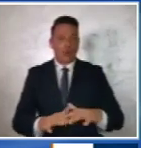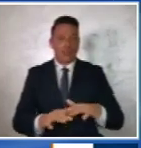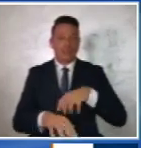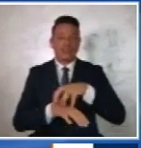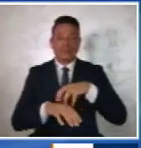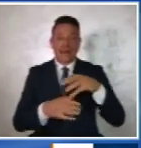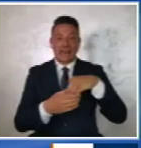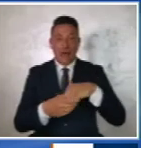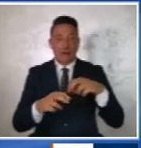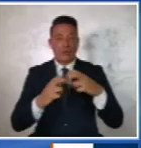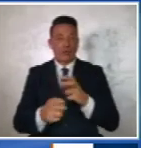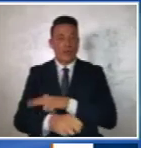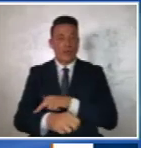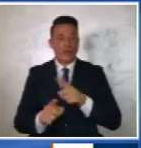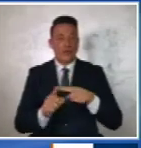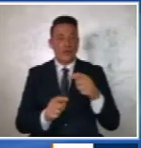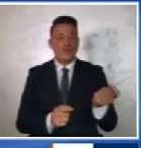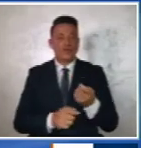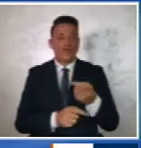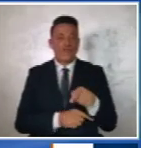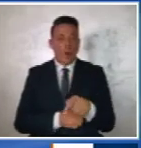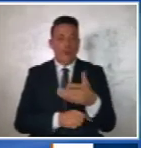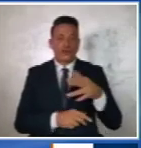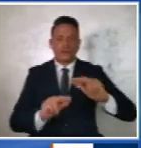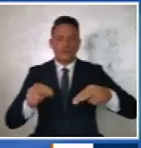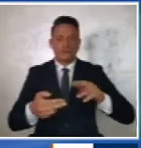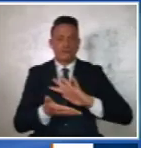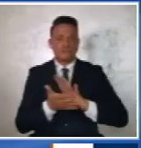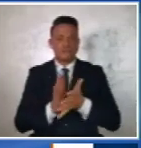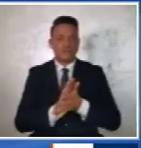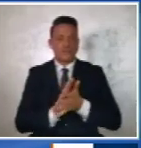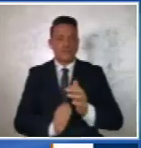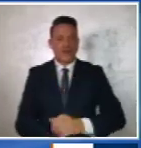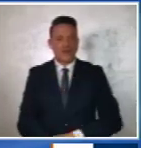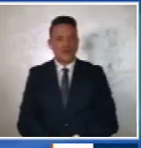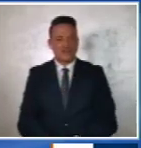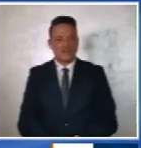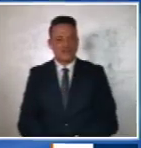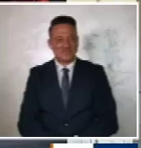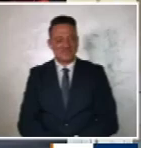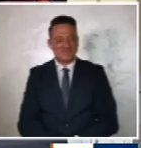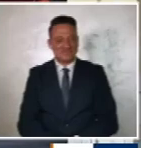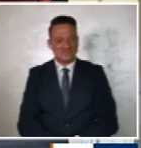Provincia di Matera e Vigili del Fuoco hanno sottoscritto un'importante convenzione. Ce ne parla Luigi Di Lauro.